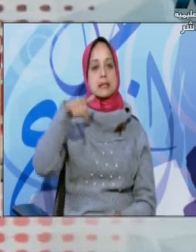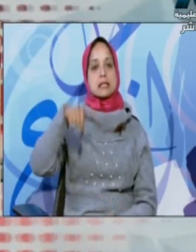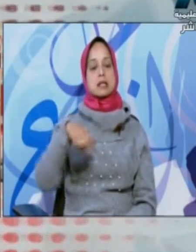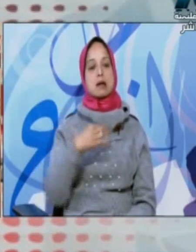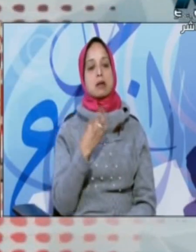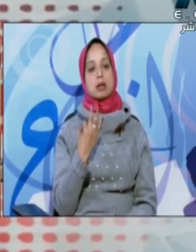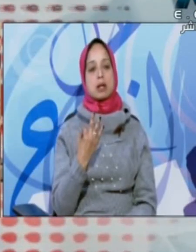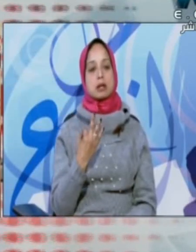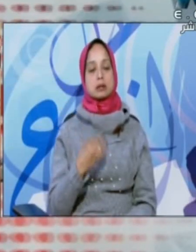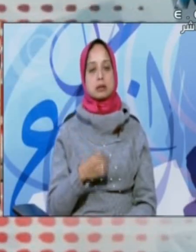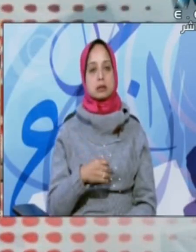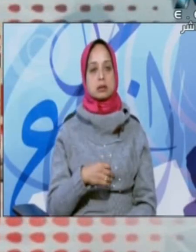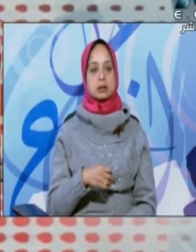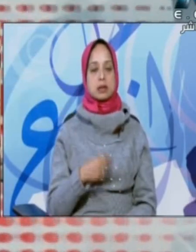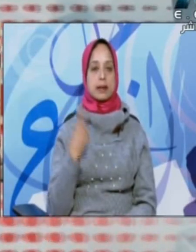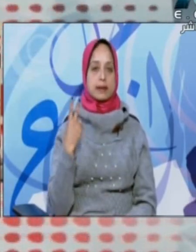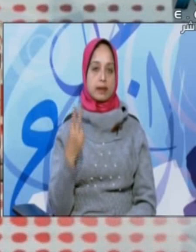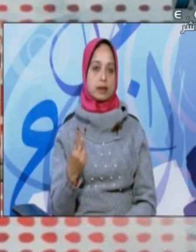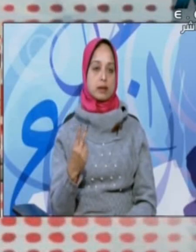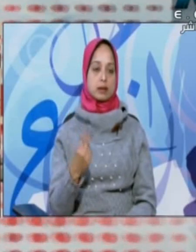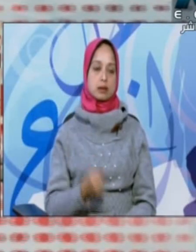36. 2،